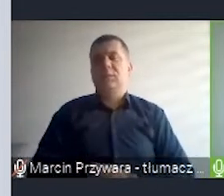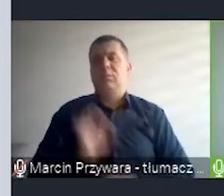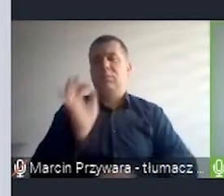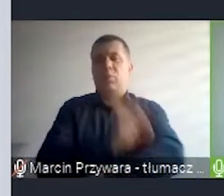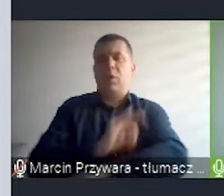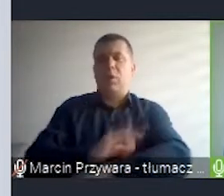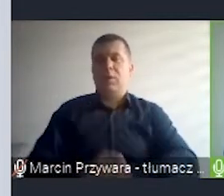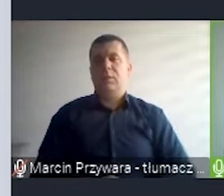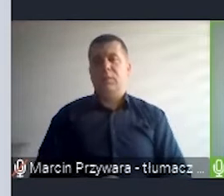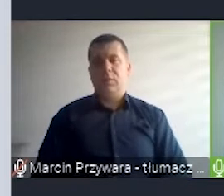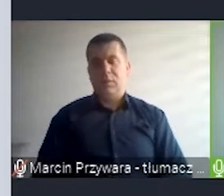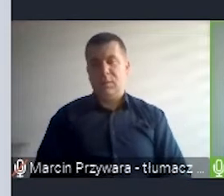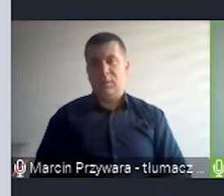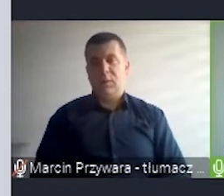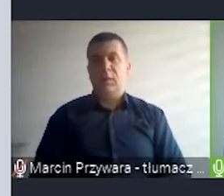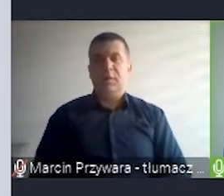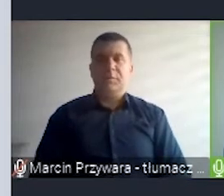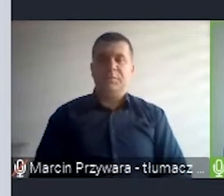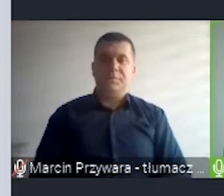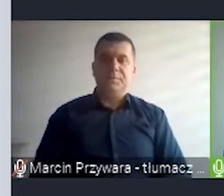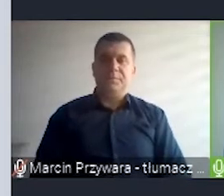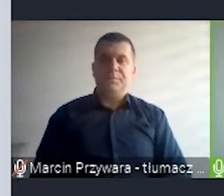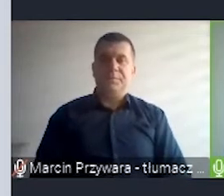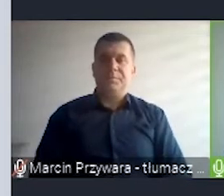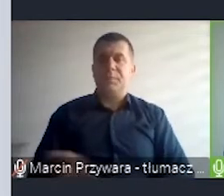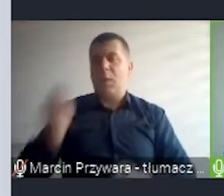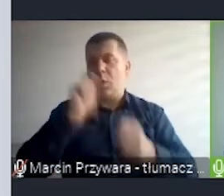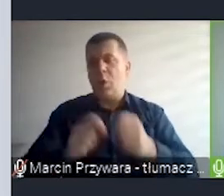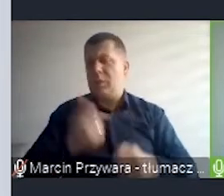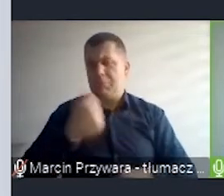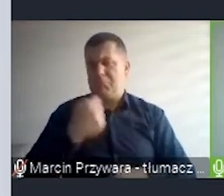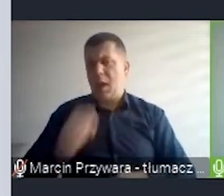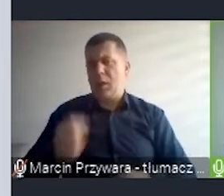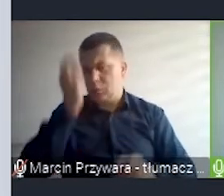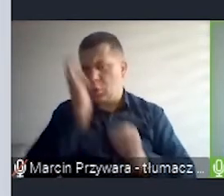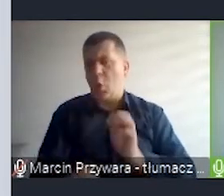projektu. I teraz te kontrole są bardzo precyzyjne.